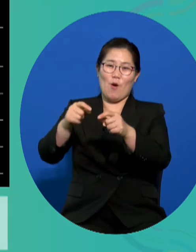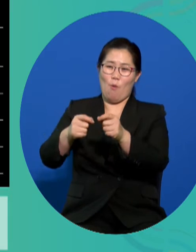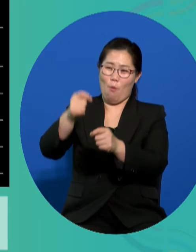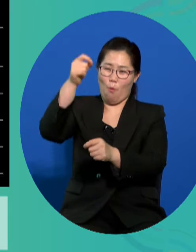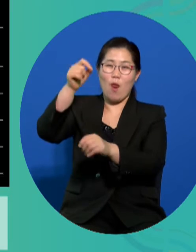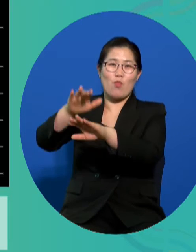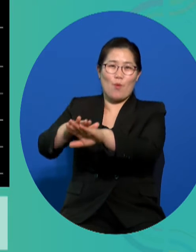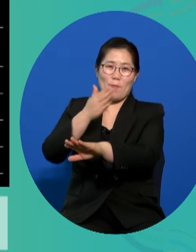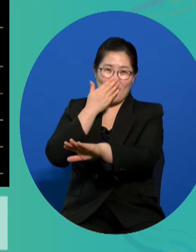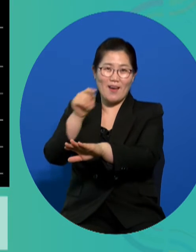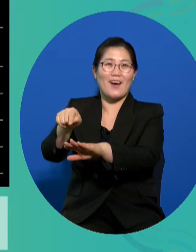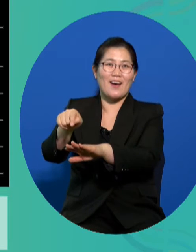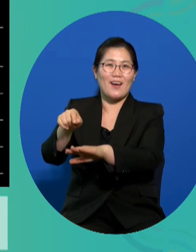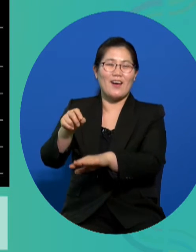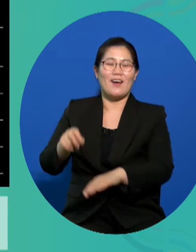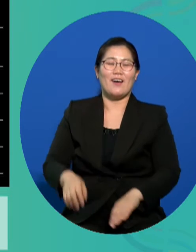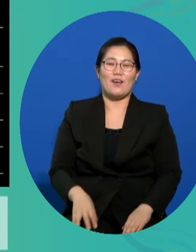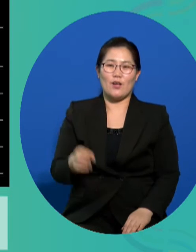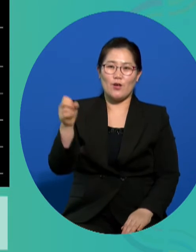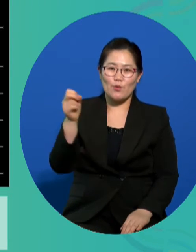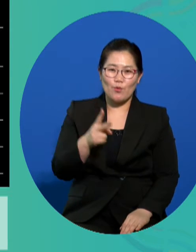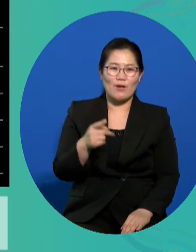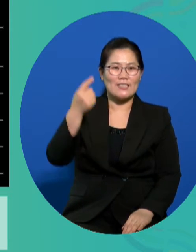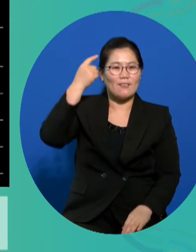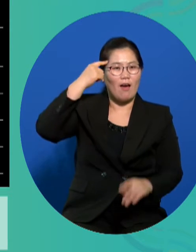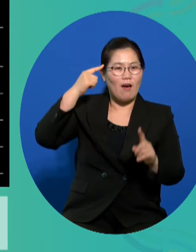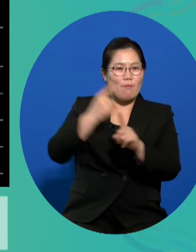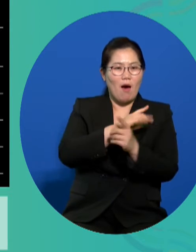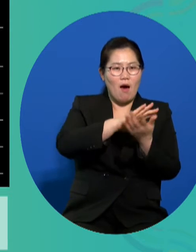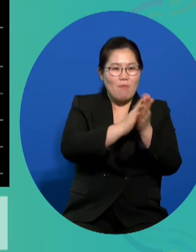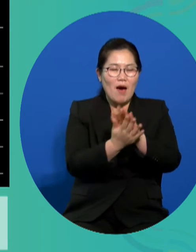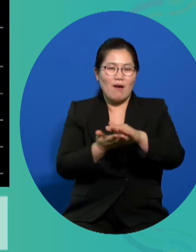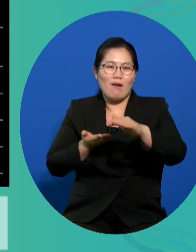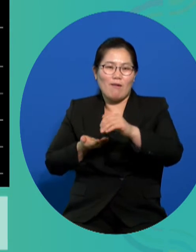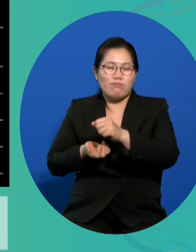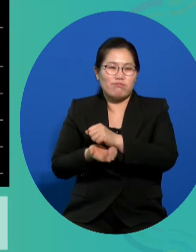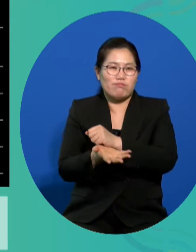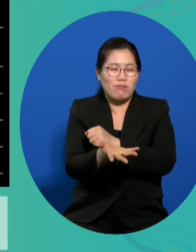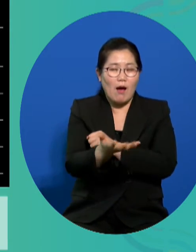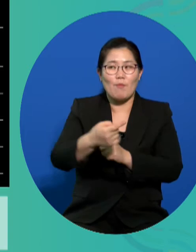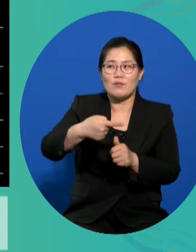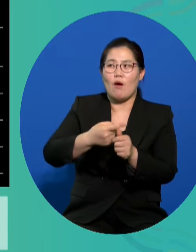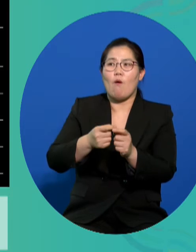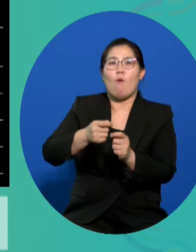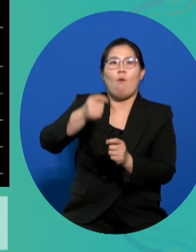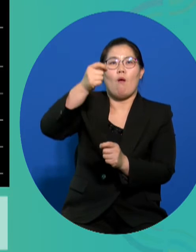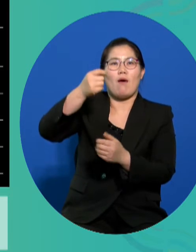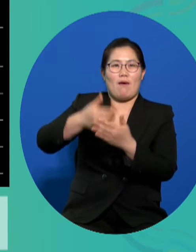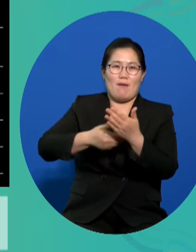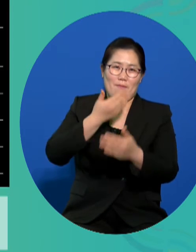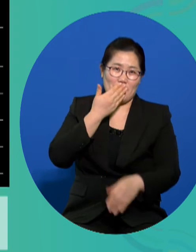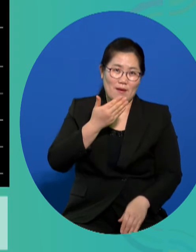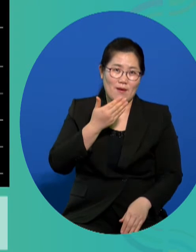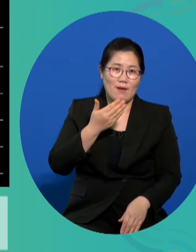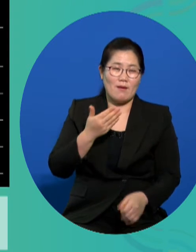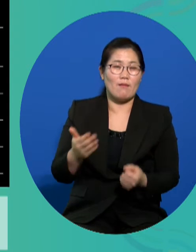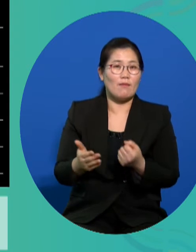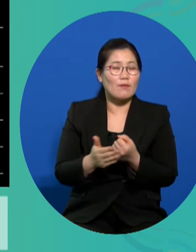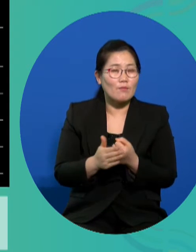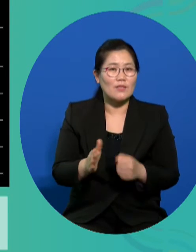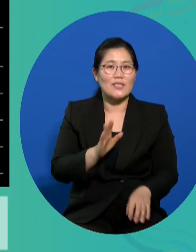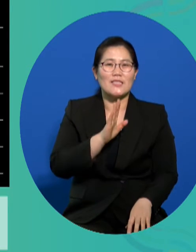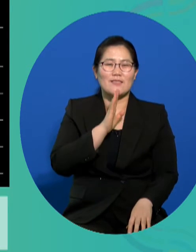그런 임팩트 있는 영향 요소로도 볼 수가 있습니다. 그러니까 이런 측면에서 여러 가지를 좀 고민을 해서